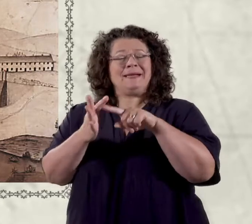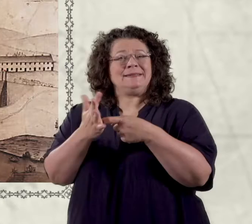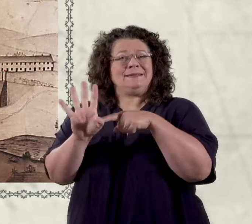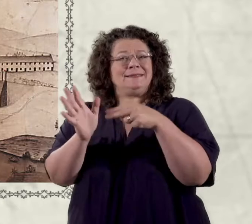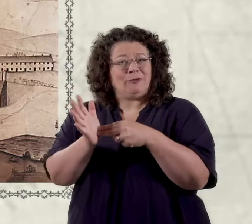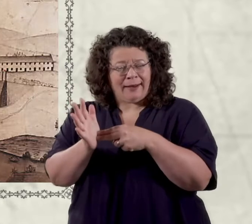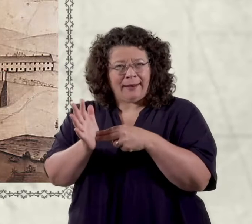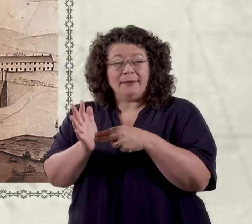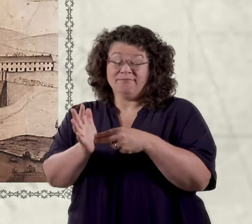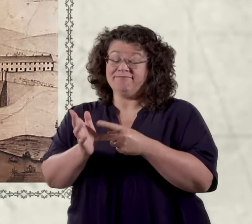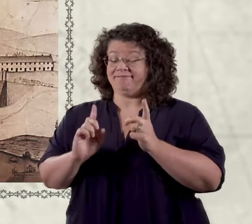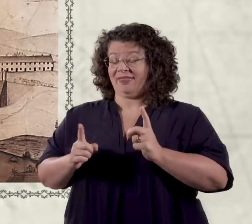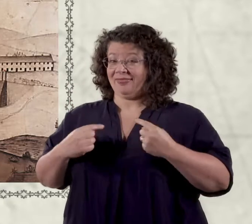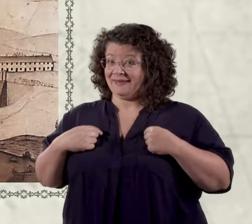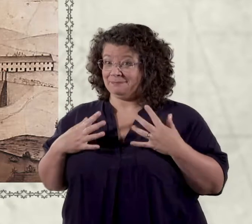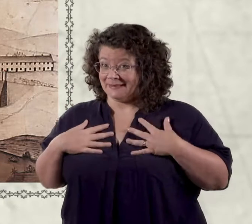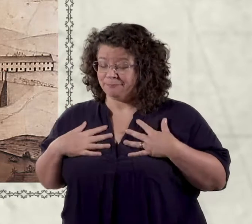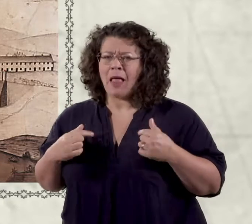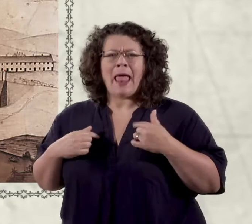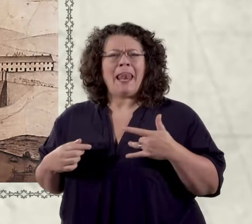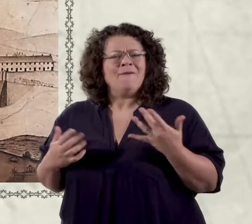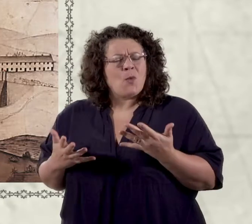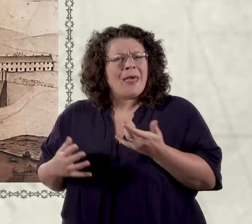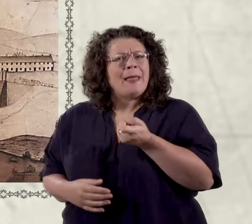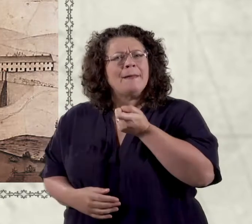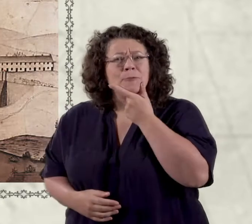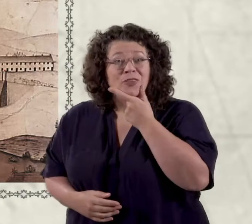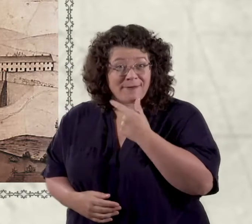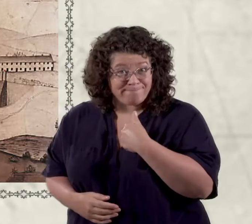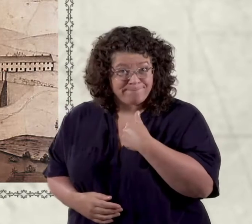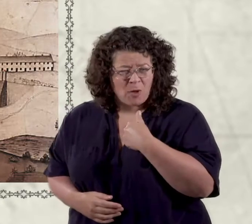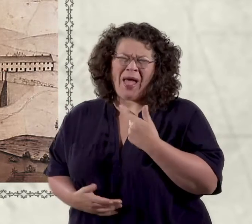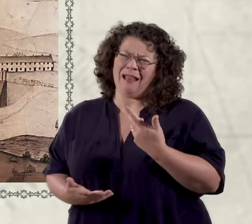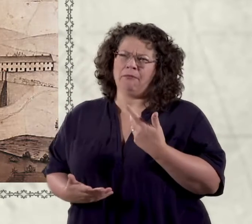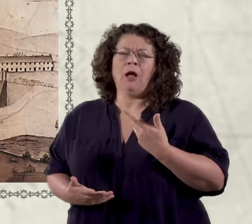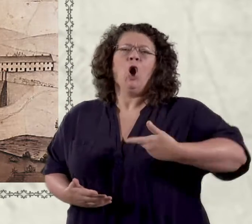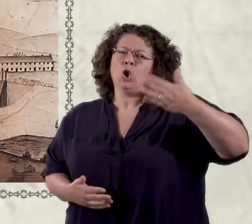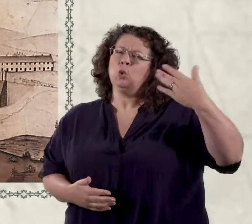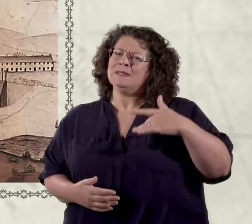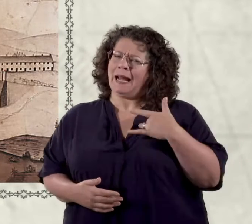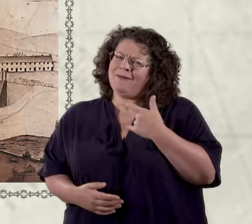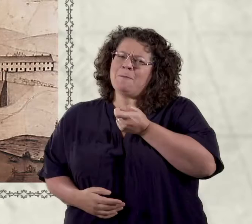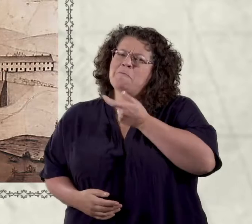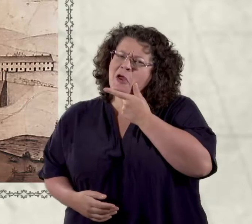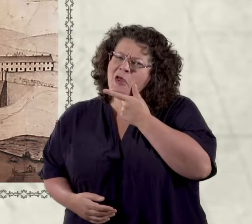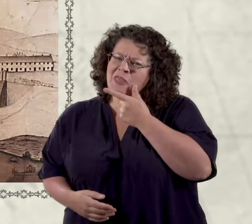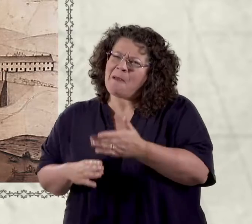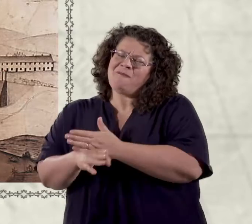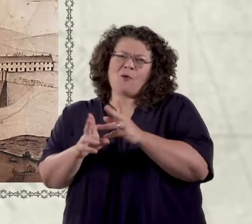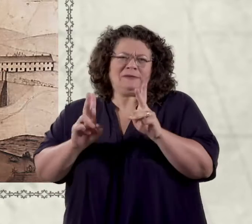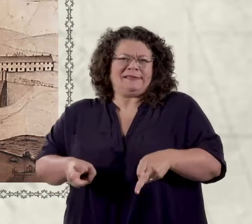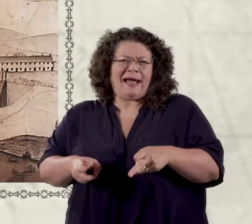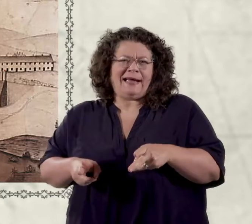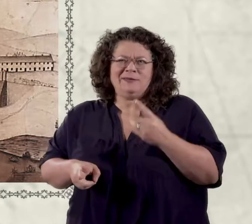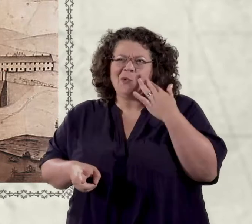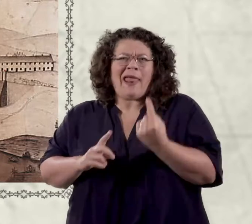Penderyn ydw i, a dwi'n byw ym Merthyr Tudful. Wel, o'n i'n byw ym Merthyr Tudful, cyn i mi